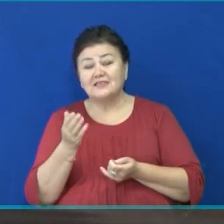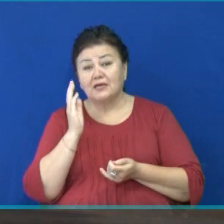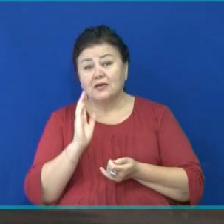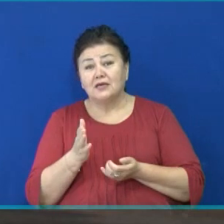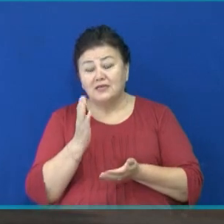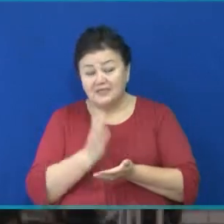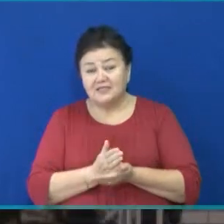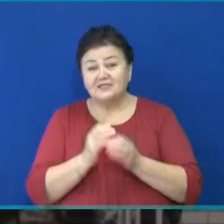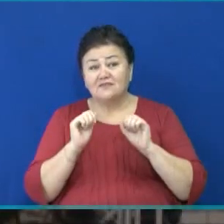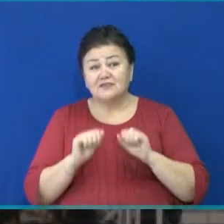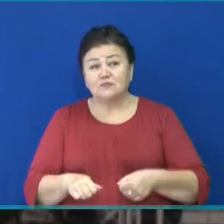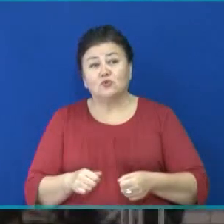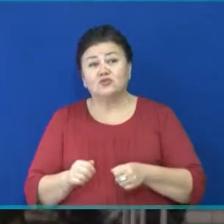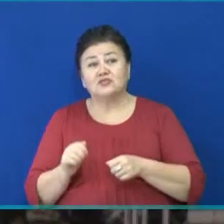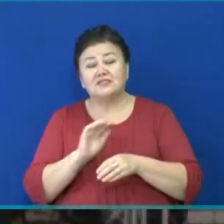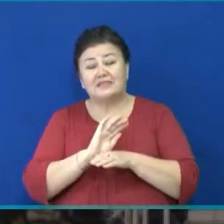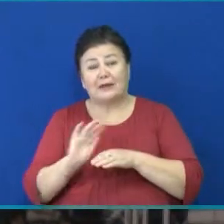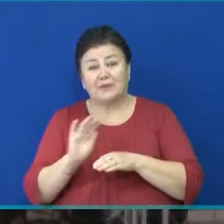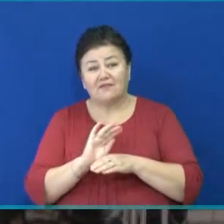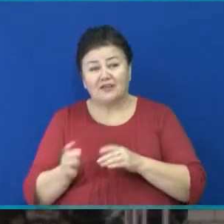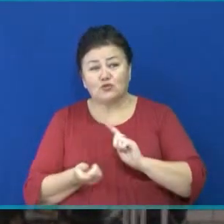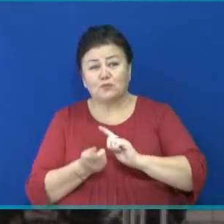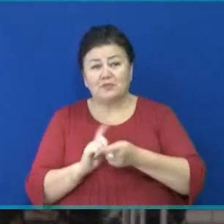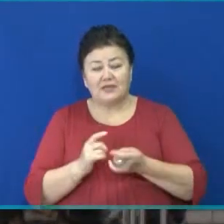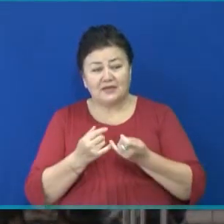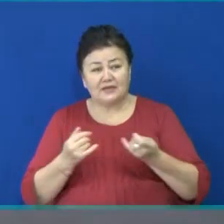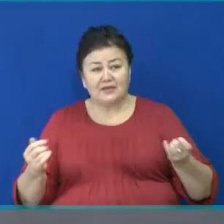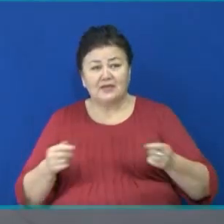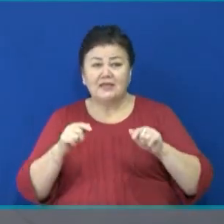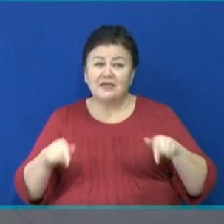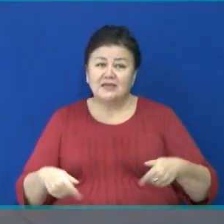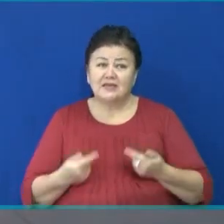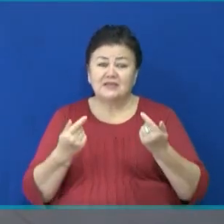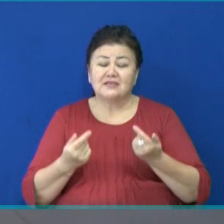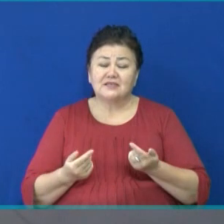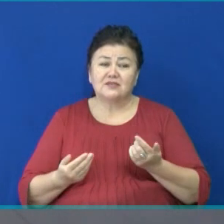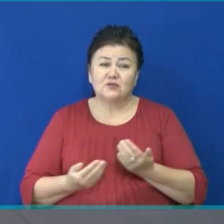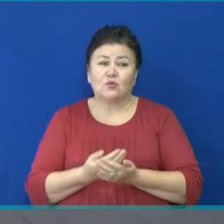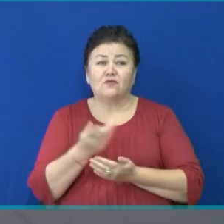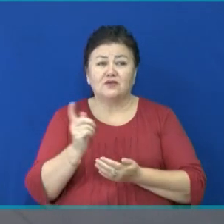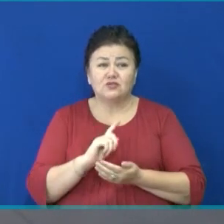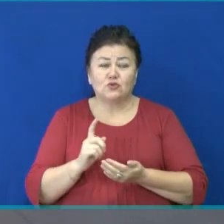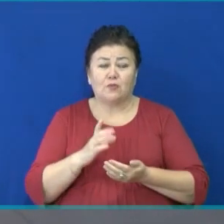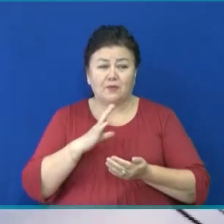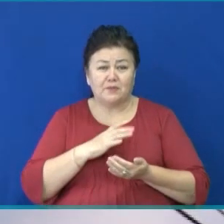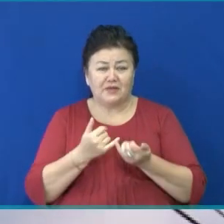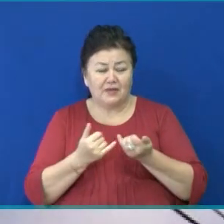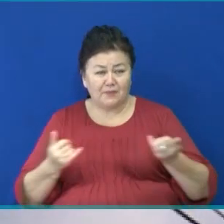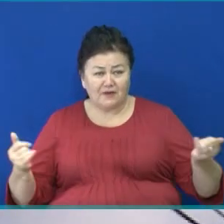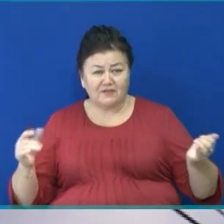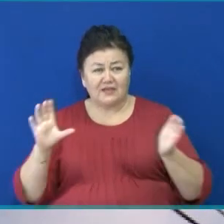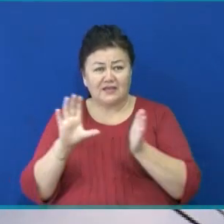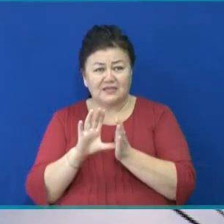береді. Ол энергия өндіруші ұйымдардың қолданыстағы активтерін реконструкциялауға, жаңғыртуға және кеңейтуге, сол арқылы энергия